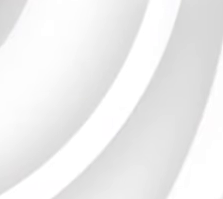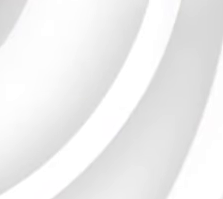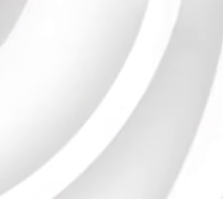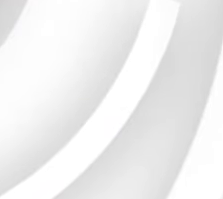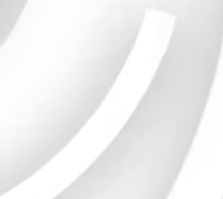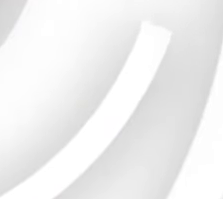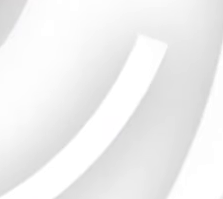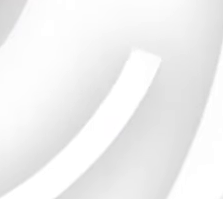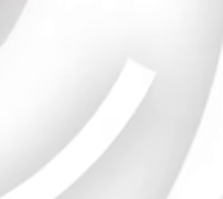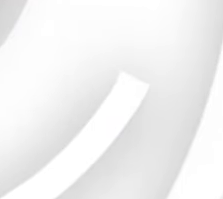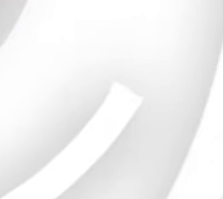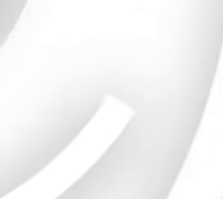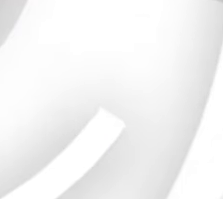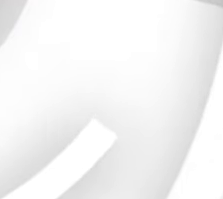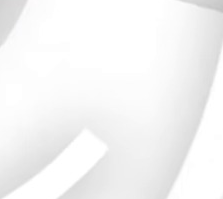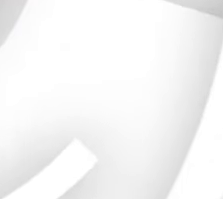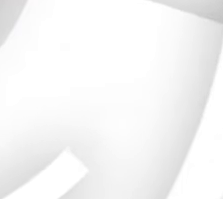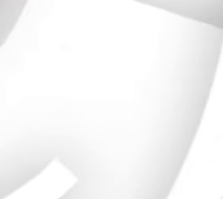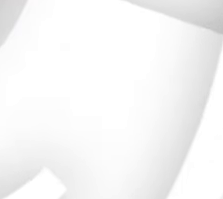Patrol!